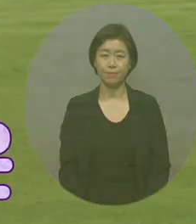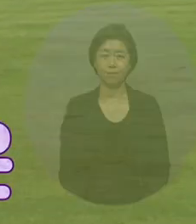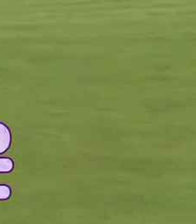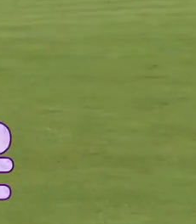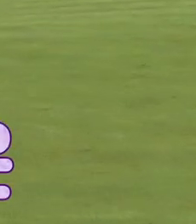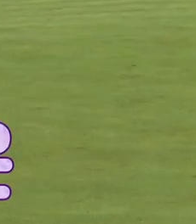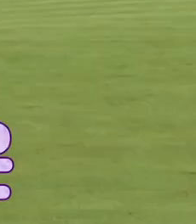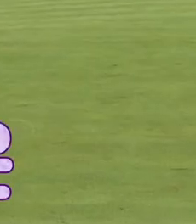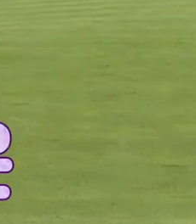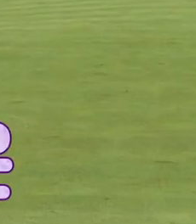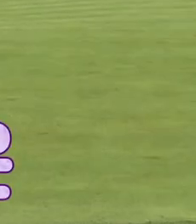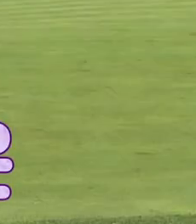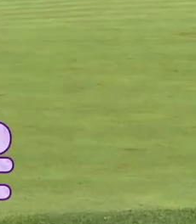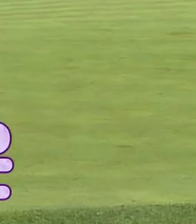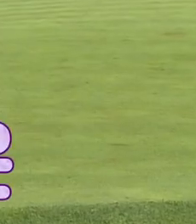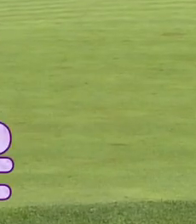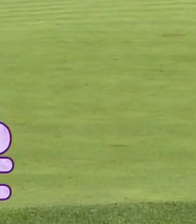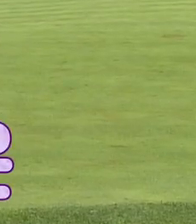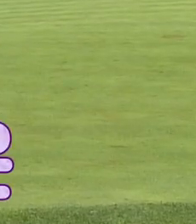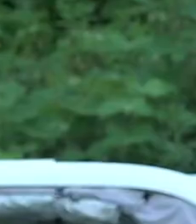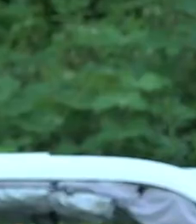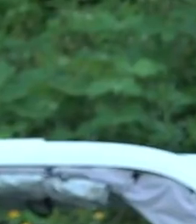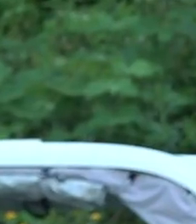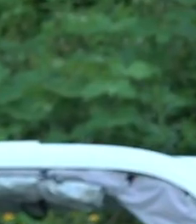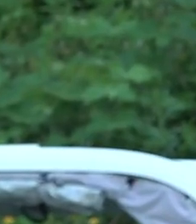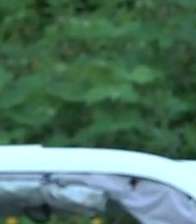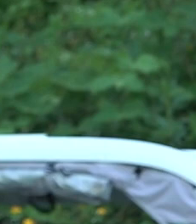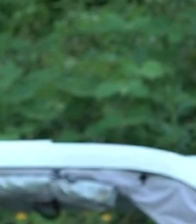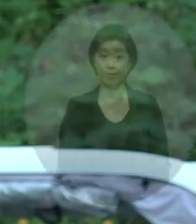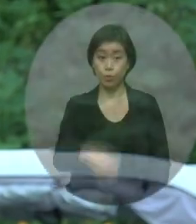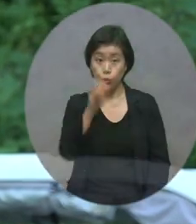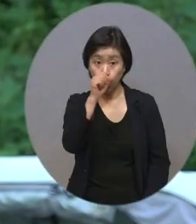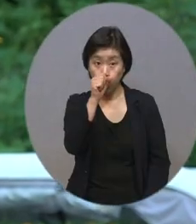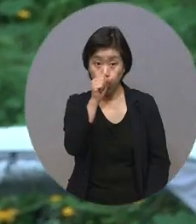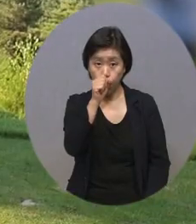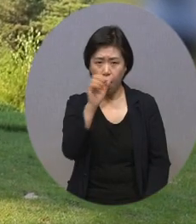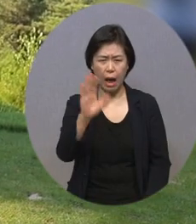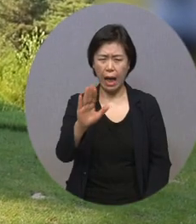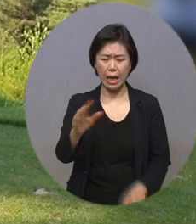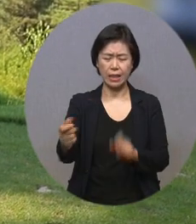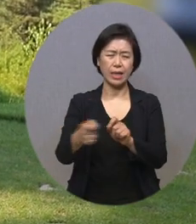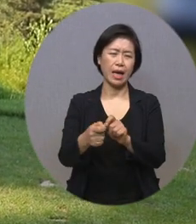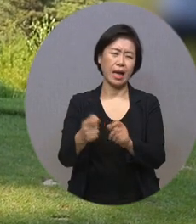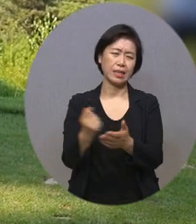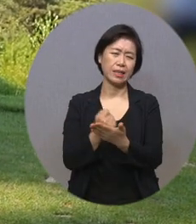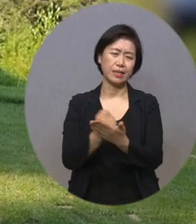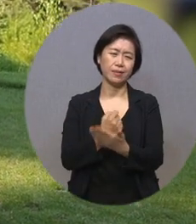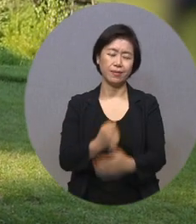짧았어, 짧았어.